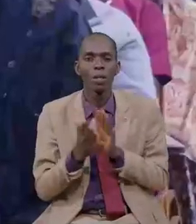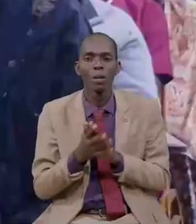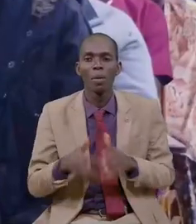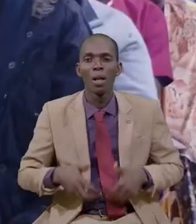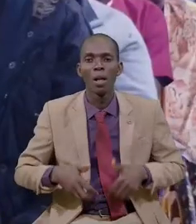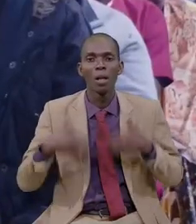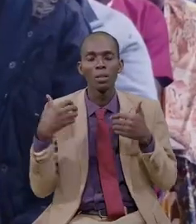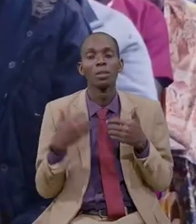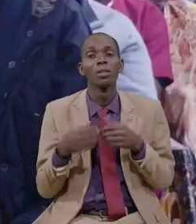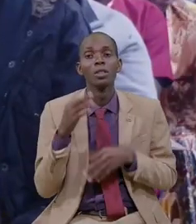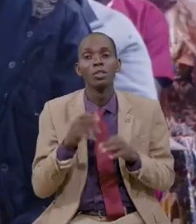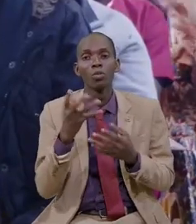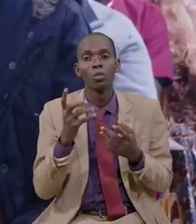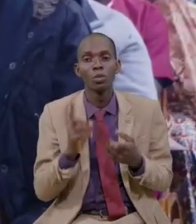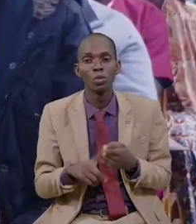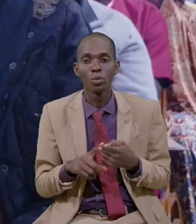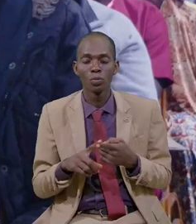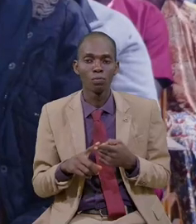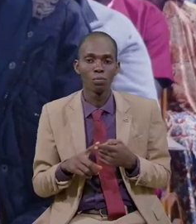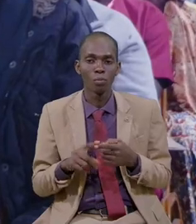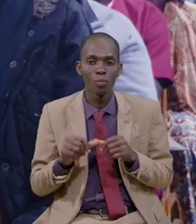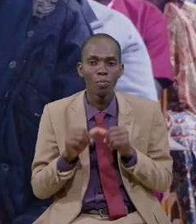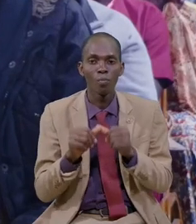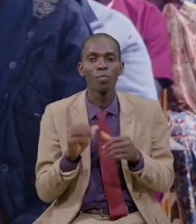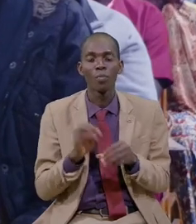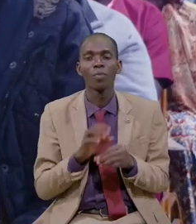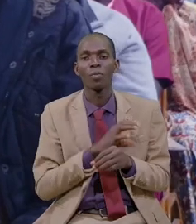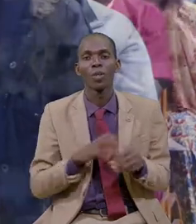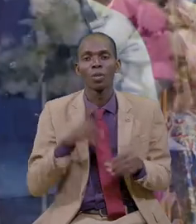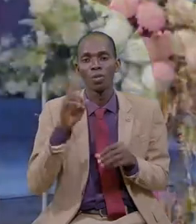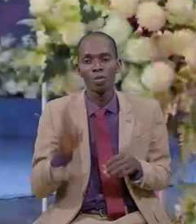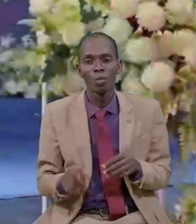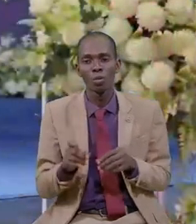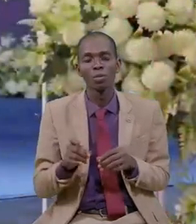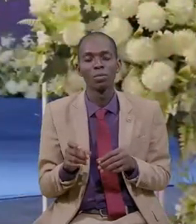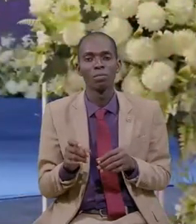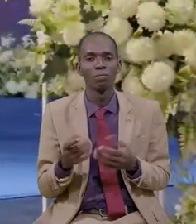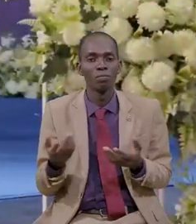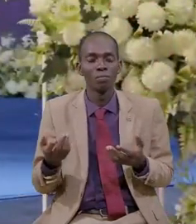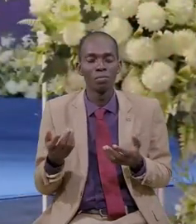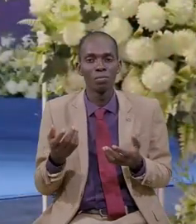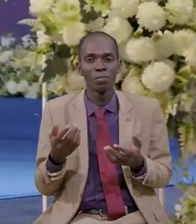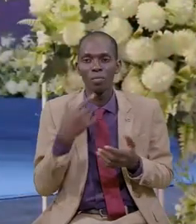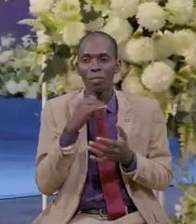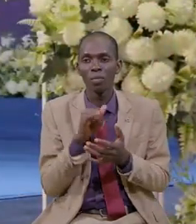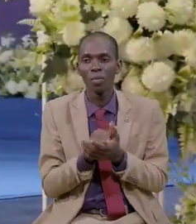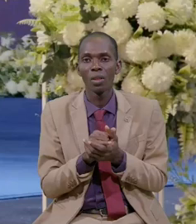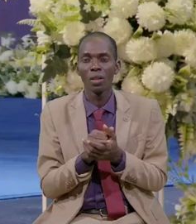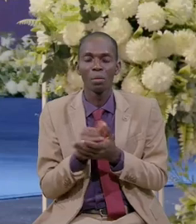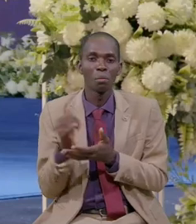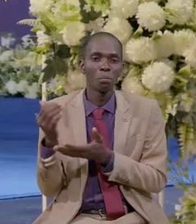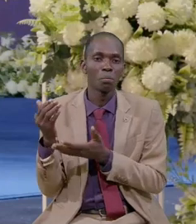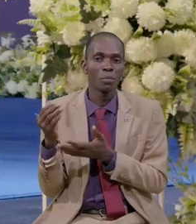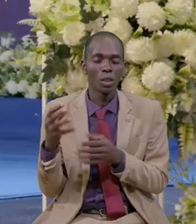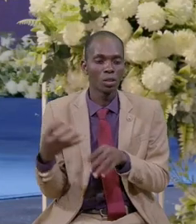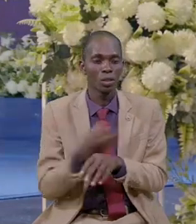retenir la foi, tu dois accepter la colère de ceux-là, des puissances qui sont là. Il a pris